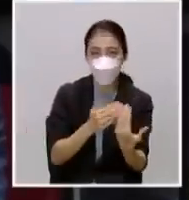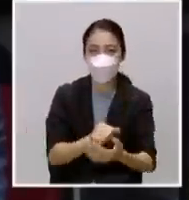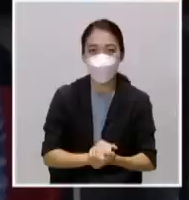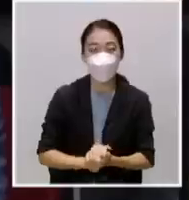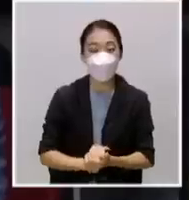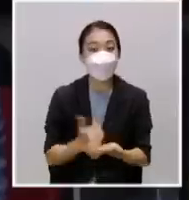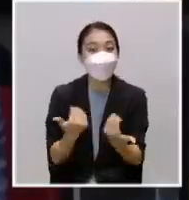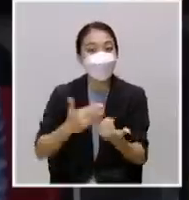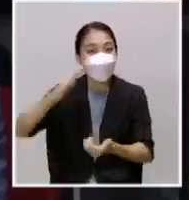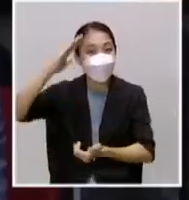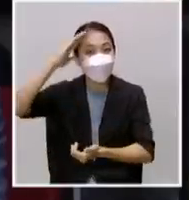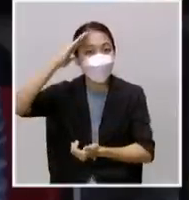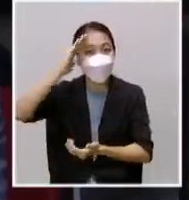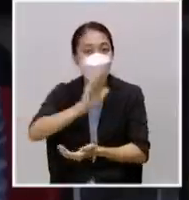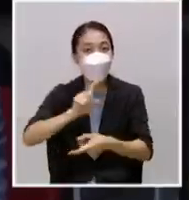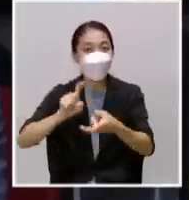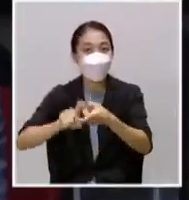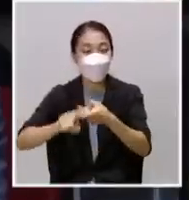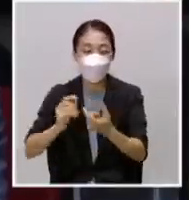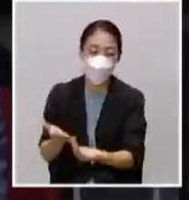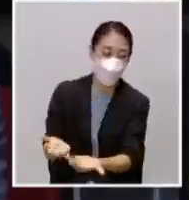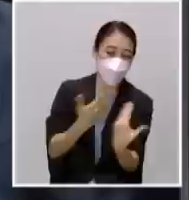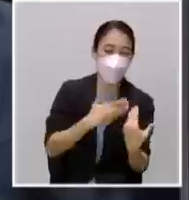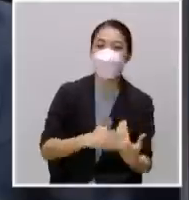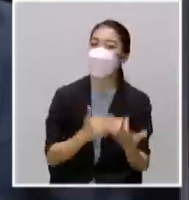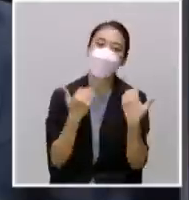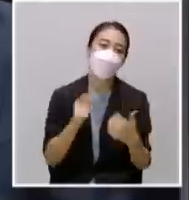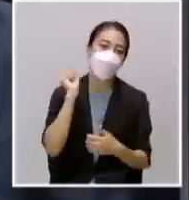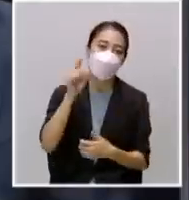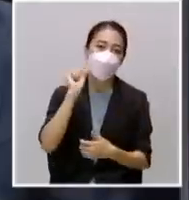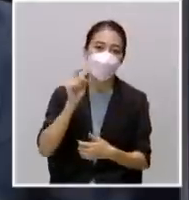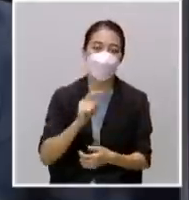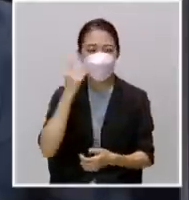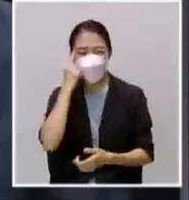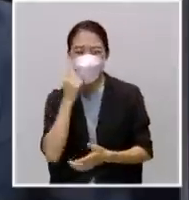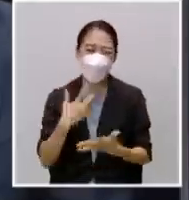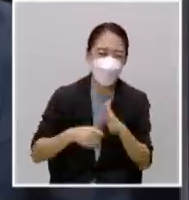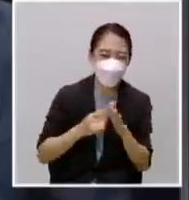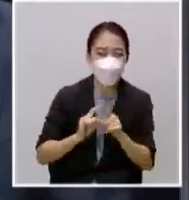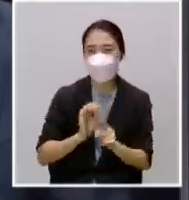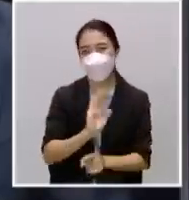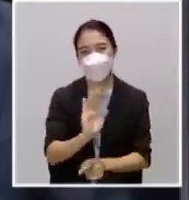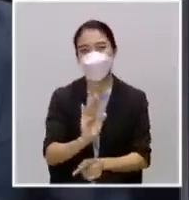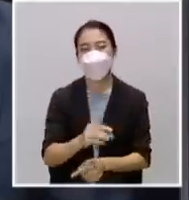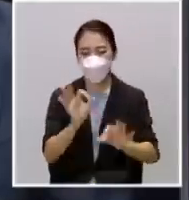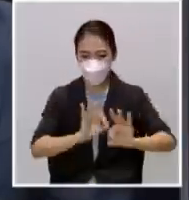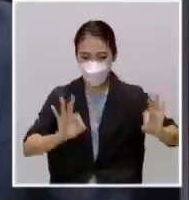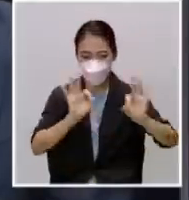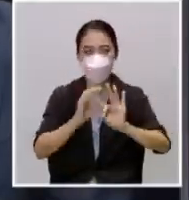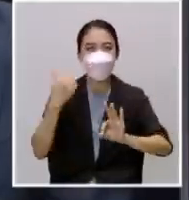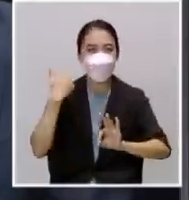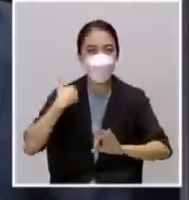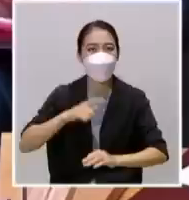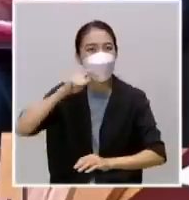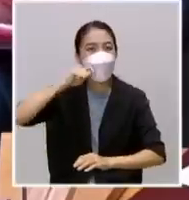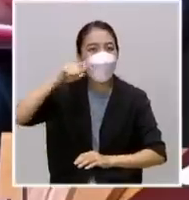ำลังทหารรัสเซียทั้งหมดในทันทีอย่างไม่มีเงื่อนไขและยังเรียกร้องให้รัสเซียเพิกถอนการรับรอง2รัฐของยูเครนเป็นเ